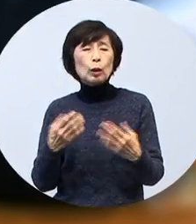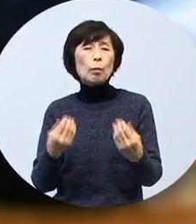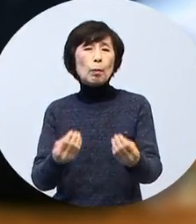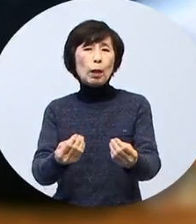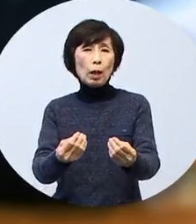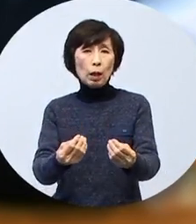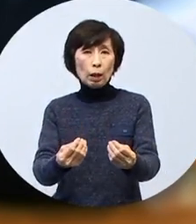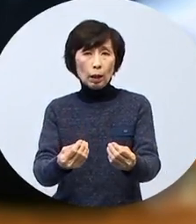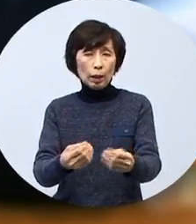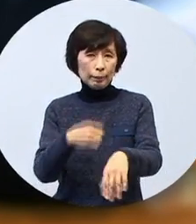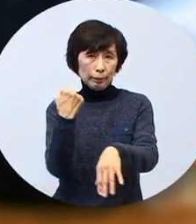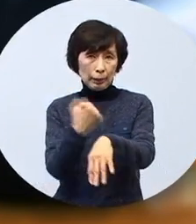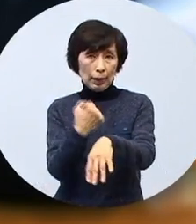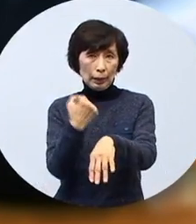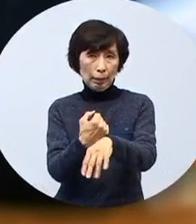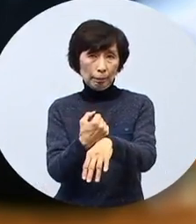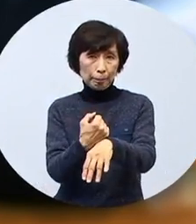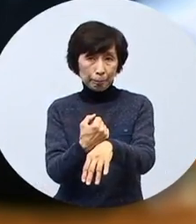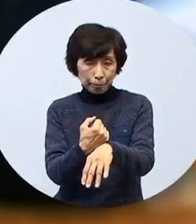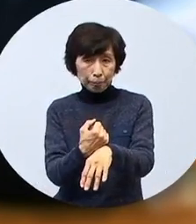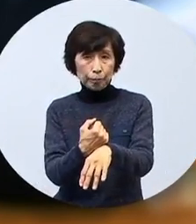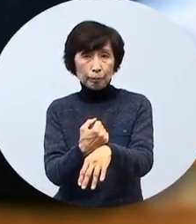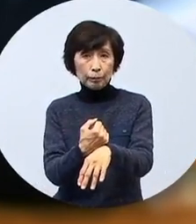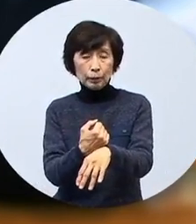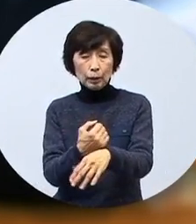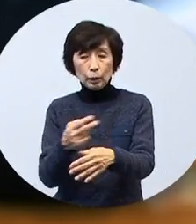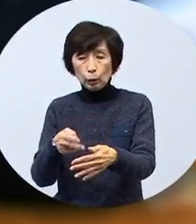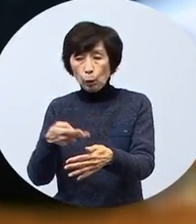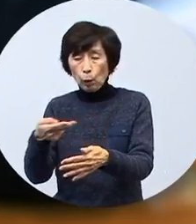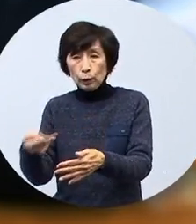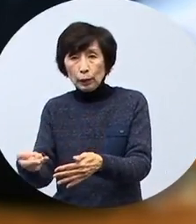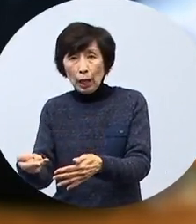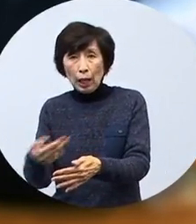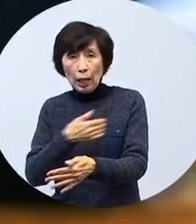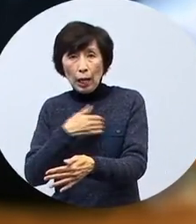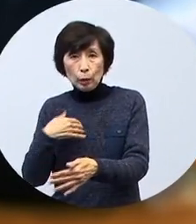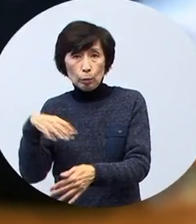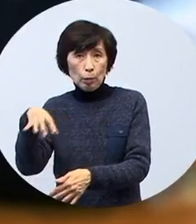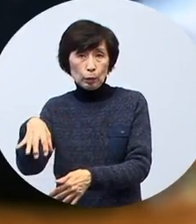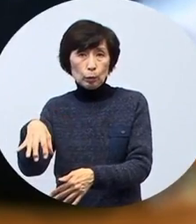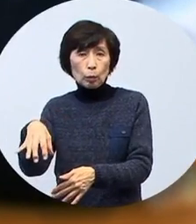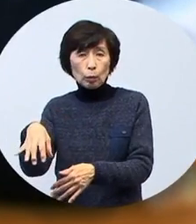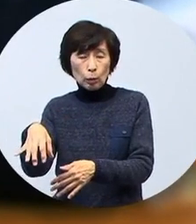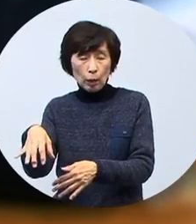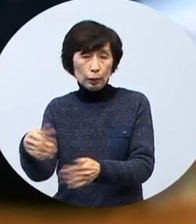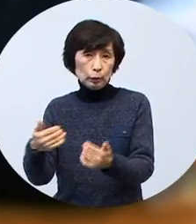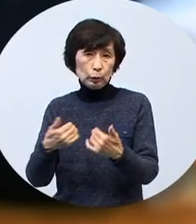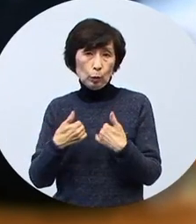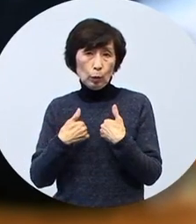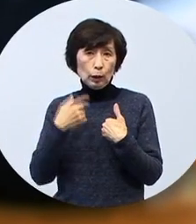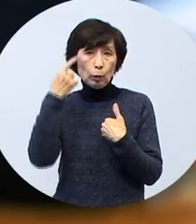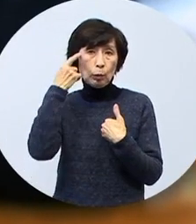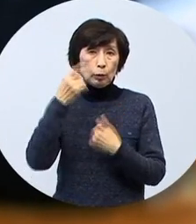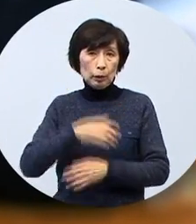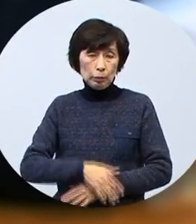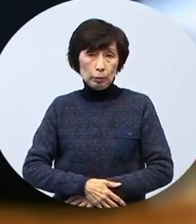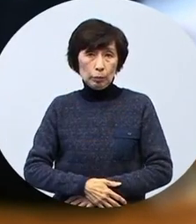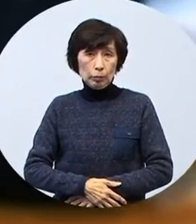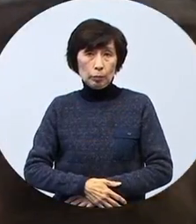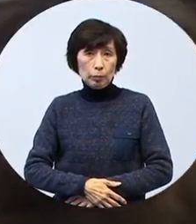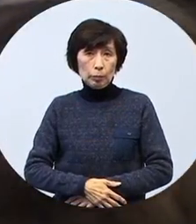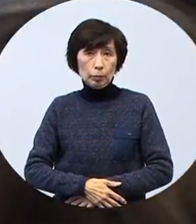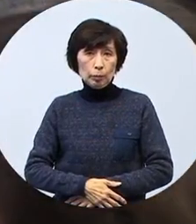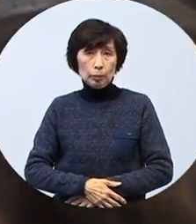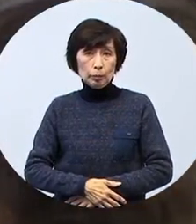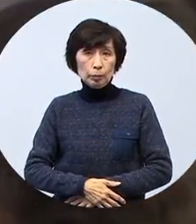座ってるのも大変なことなので、横になれるスペースが必要だと思います。